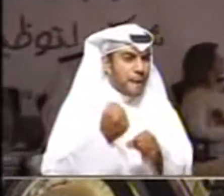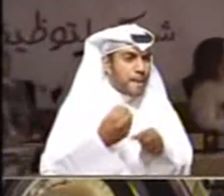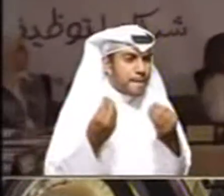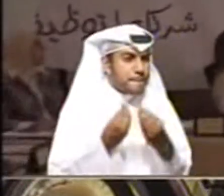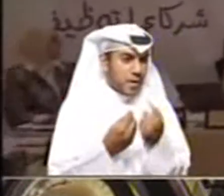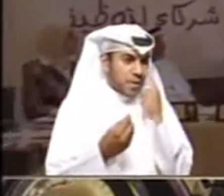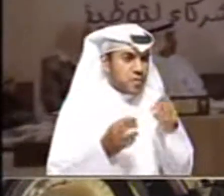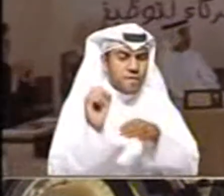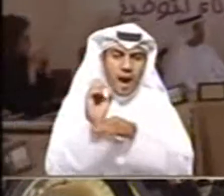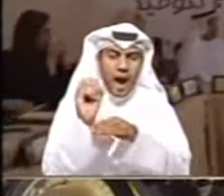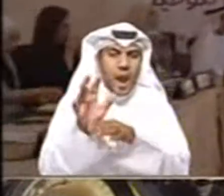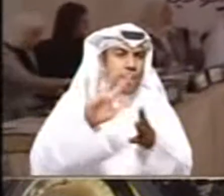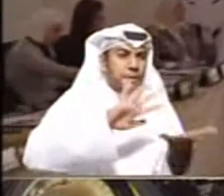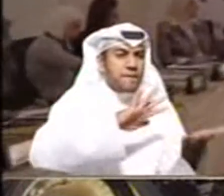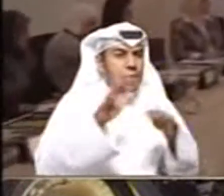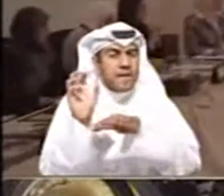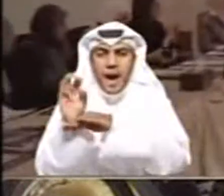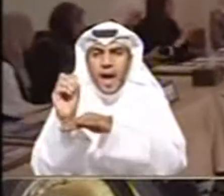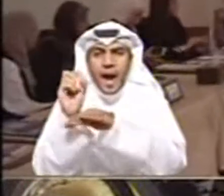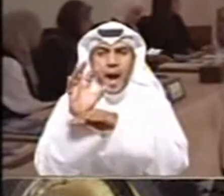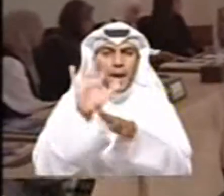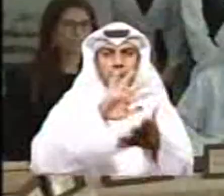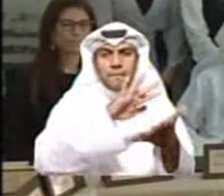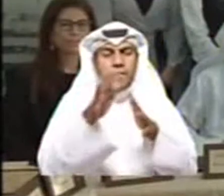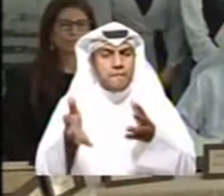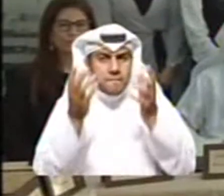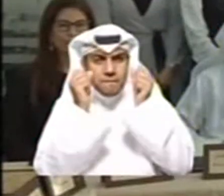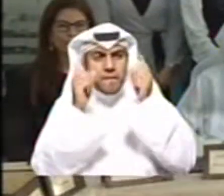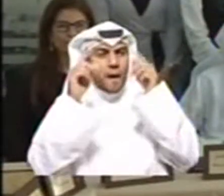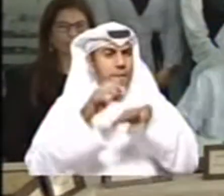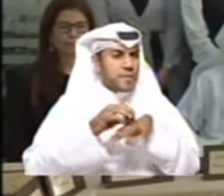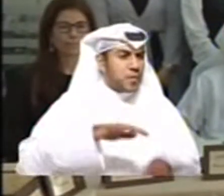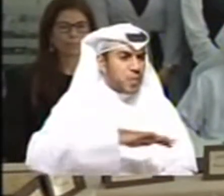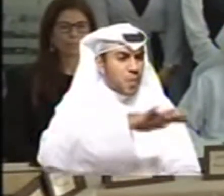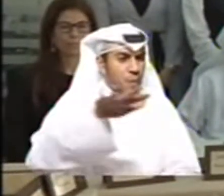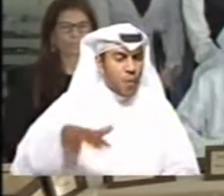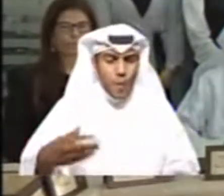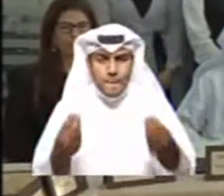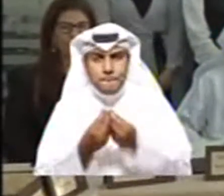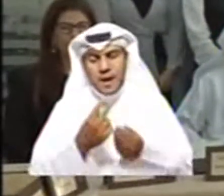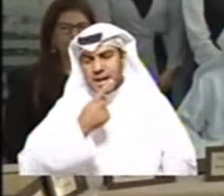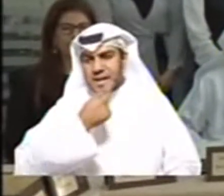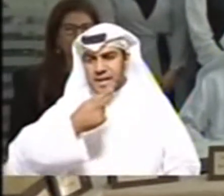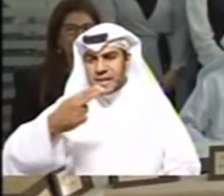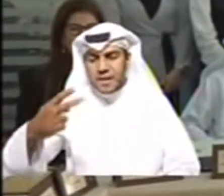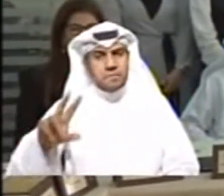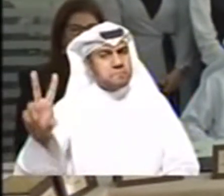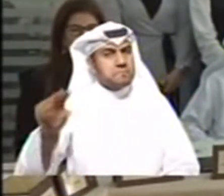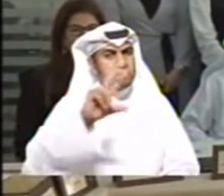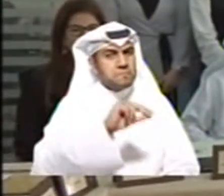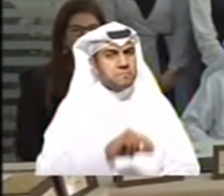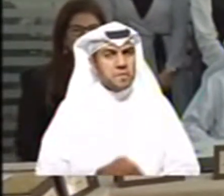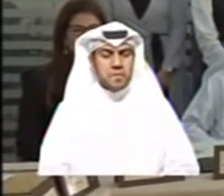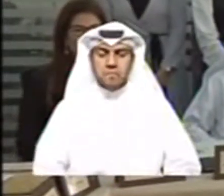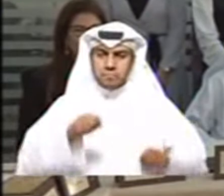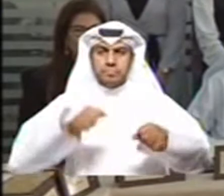تحتضن مهاراتهم وتكتشف إبداعاتهم وتستثمر طاقتهم في كل المجالات باعتبارهم قادة